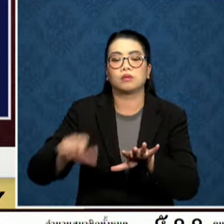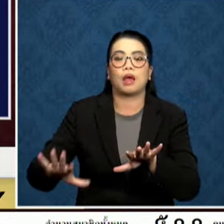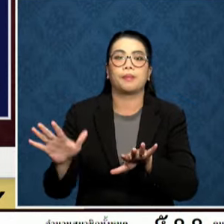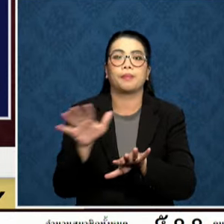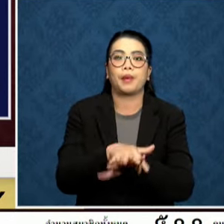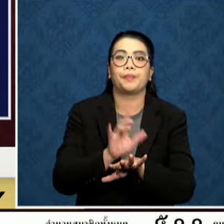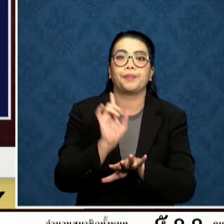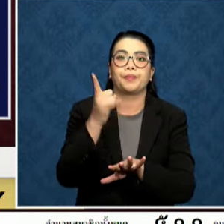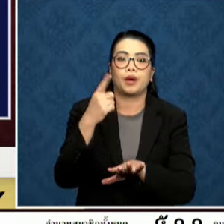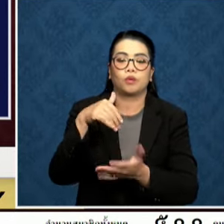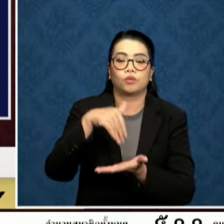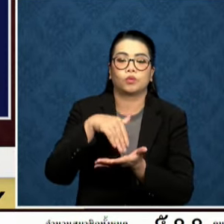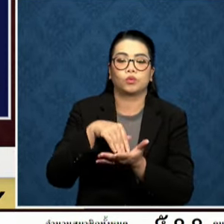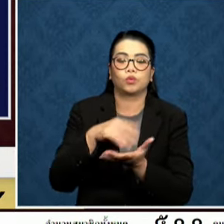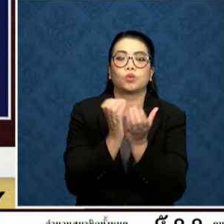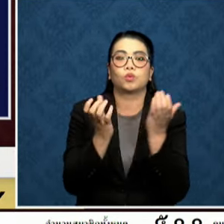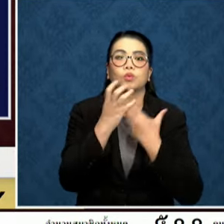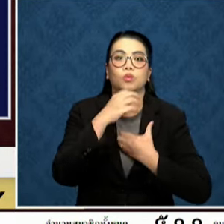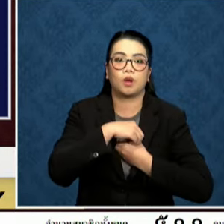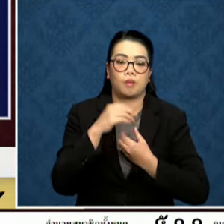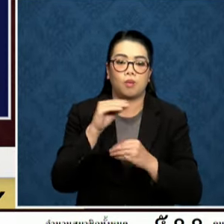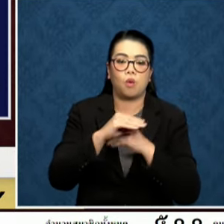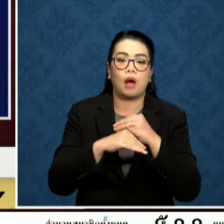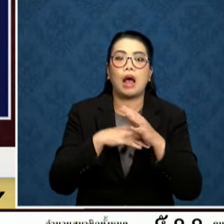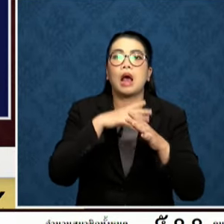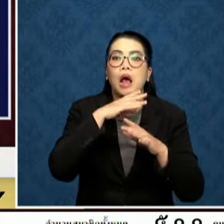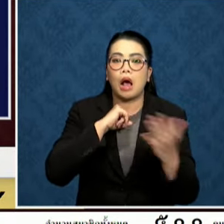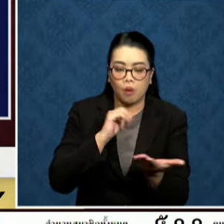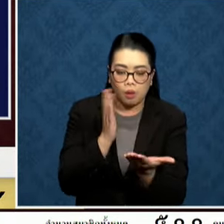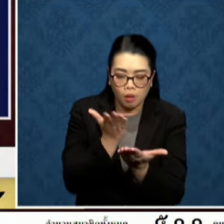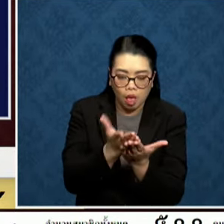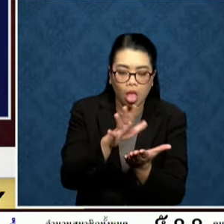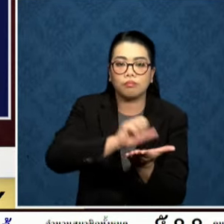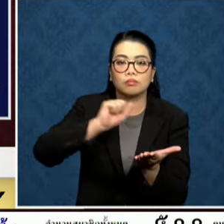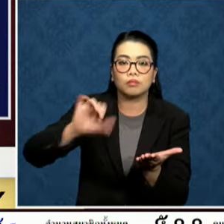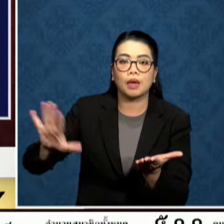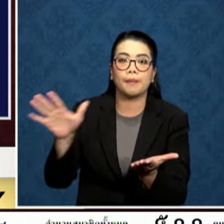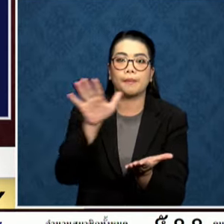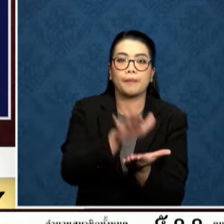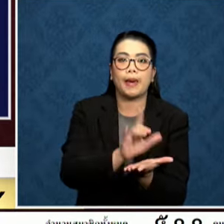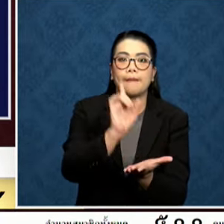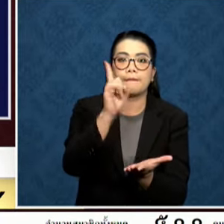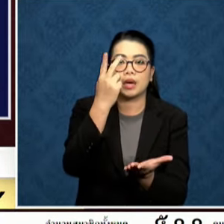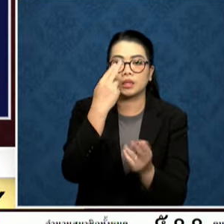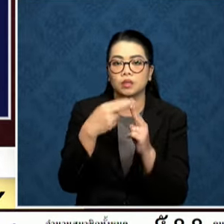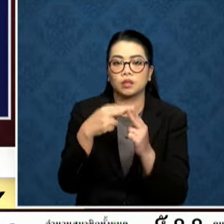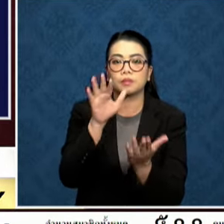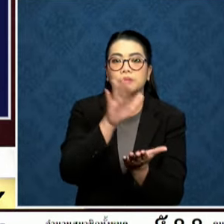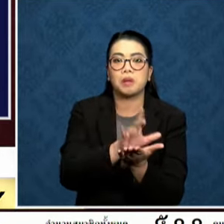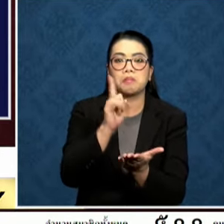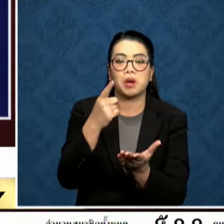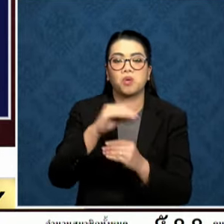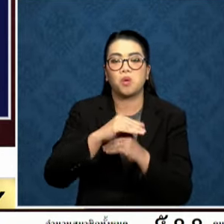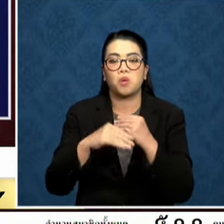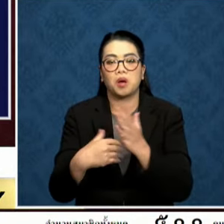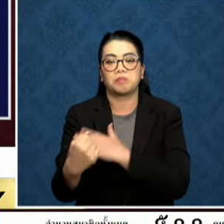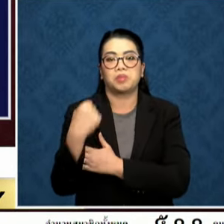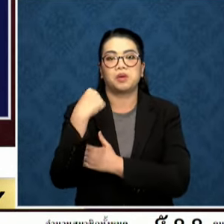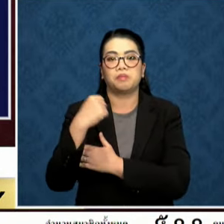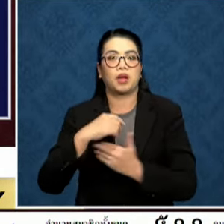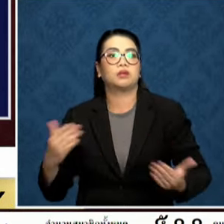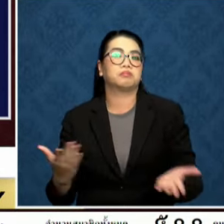ของศูนย์คุณธรรมนะคะก็เอาโครงการเก่ามาปัดฝุ่นเปลี่ยนชื่อแล้วก็เติมคีย์เวิร์ดนะคะให้เป็นโครงการ Soft Power